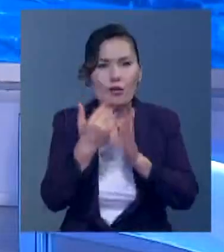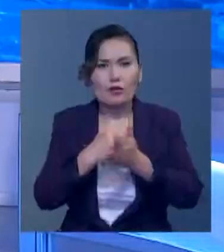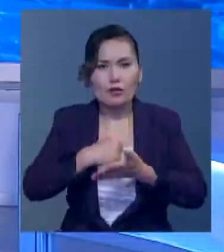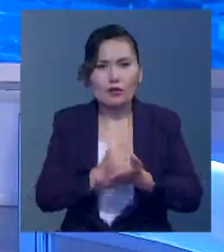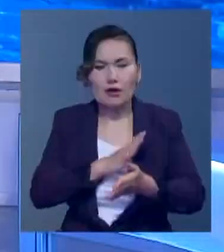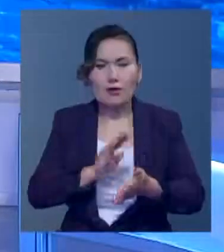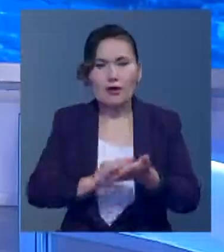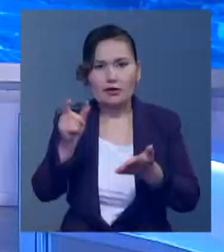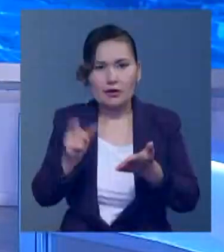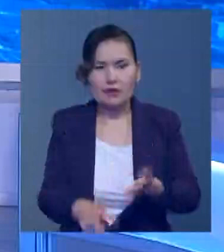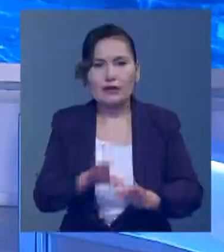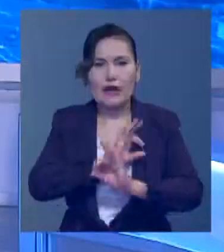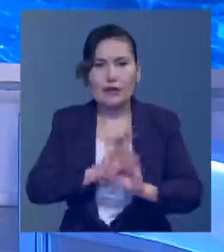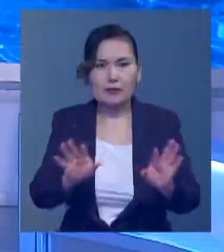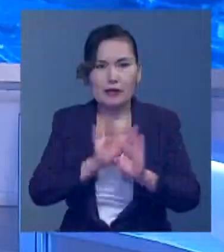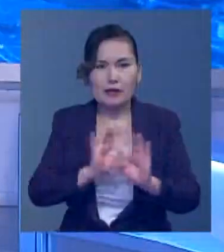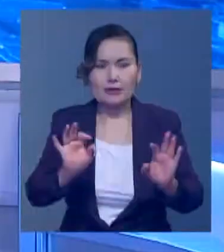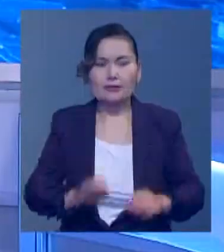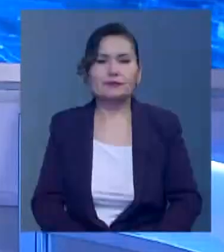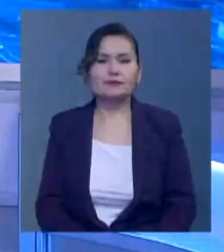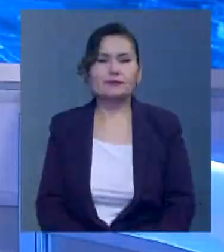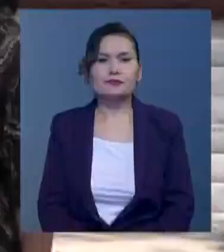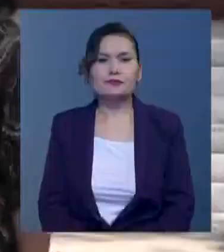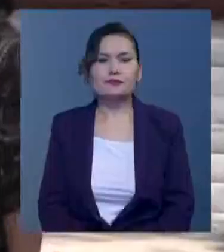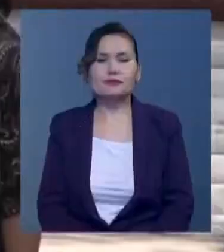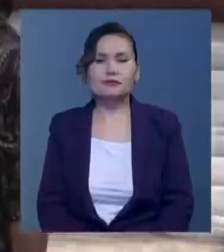отыр. Тілшіміз Қарлығаш Қасиетова толықтырып айтады.